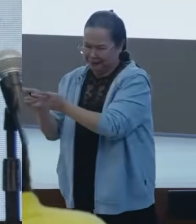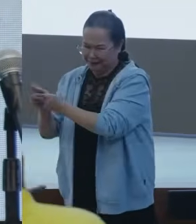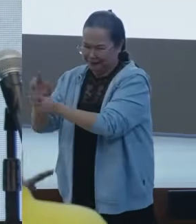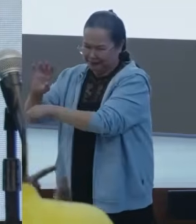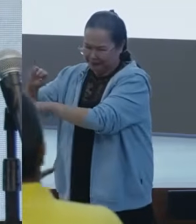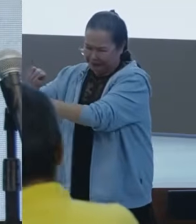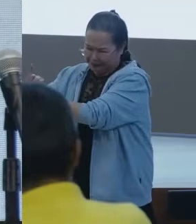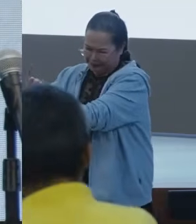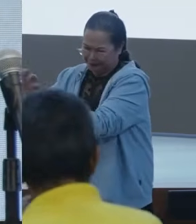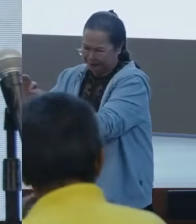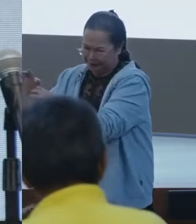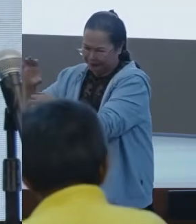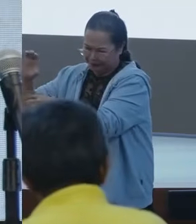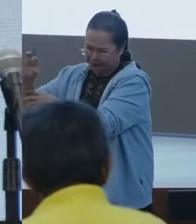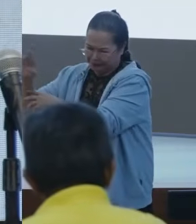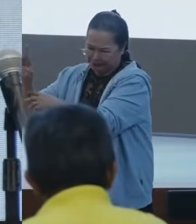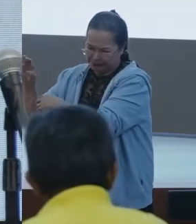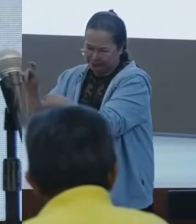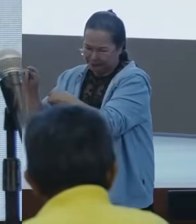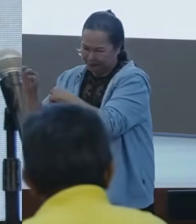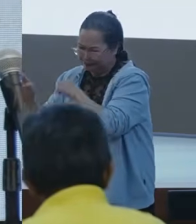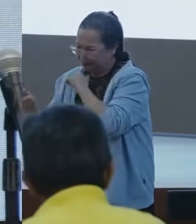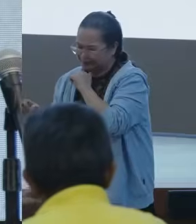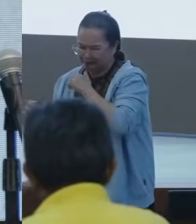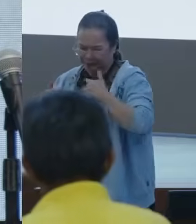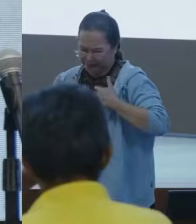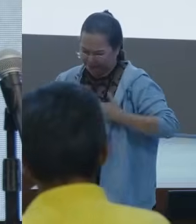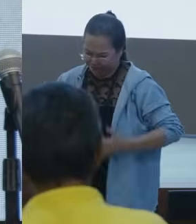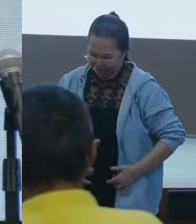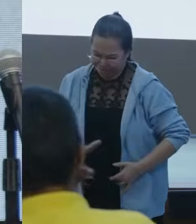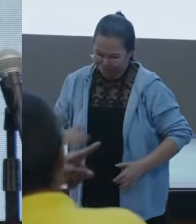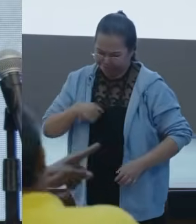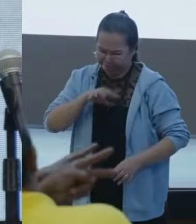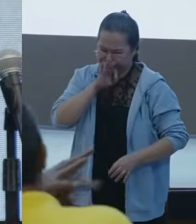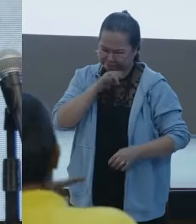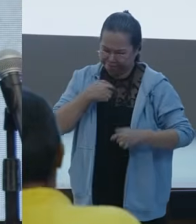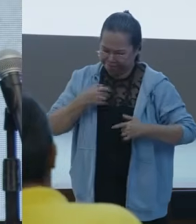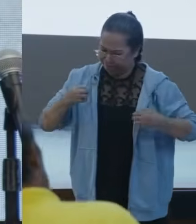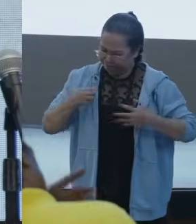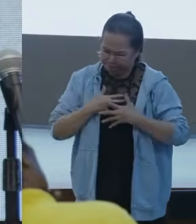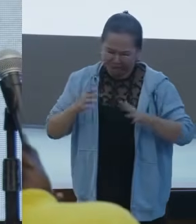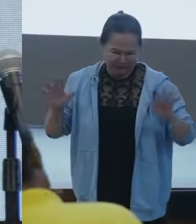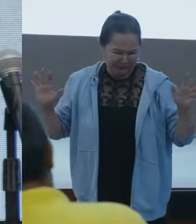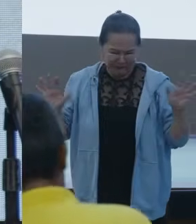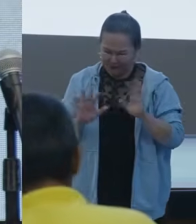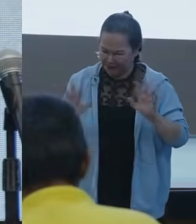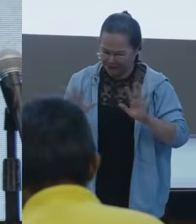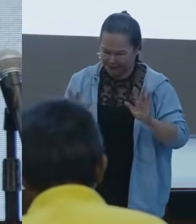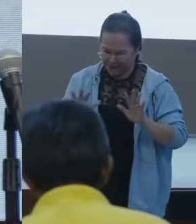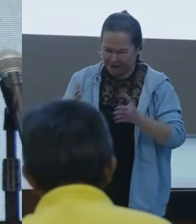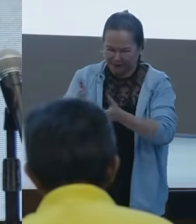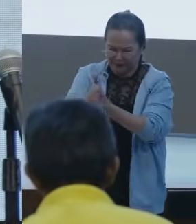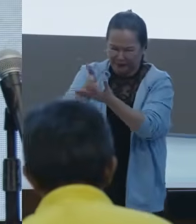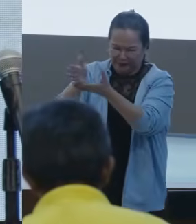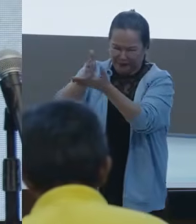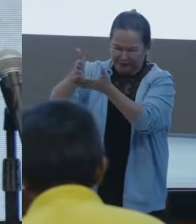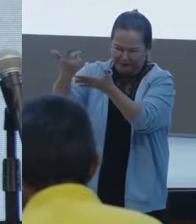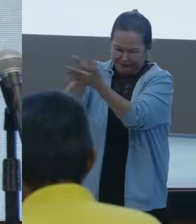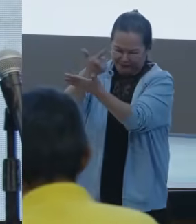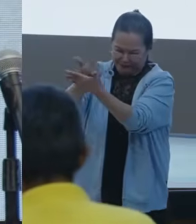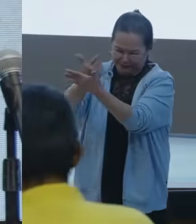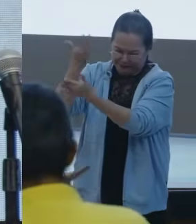hindi kami dapat manlupaypay, o mapagod, o magsawa, o matakot na mag-share ng gospel sa